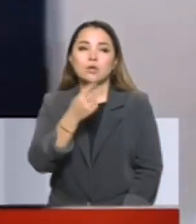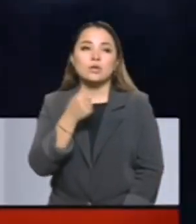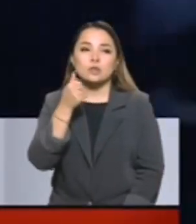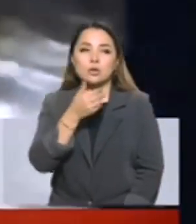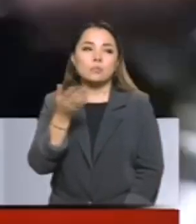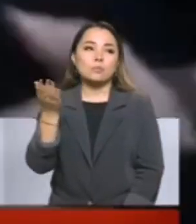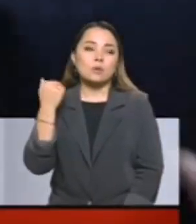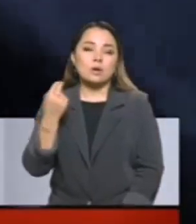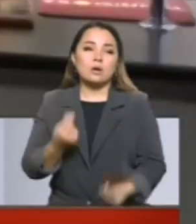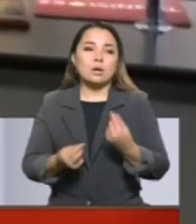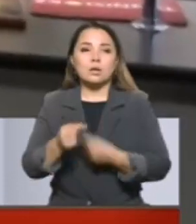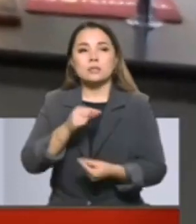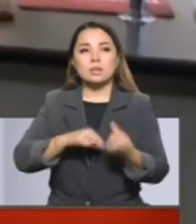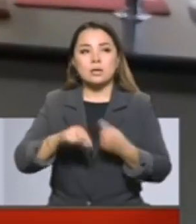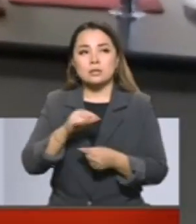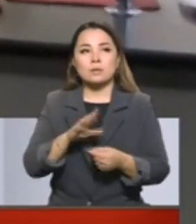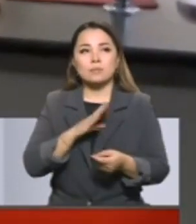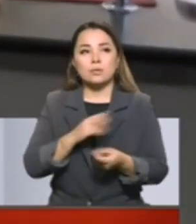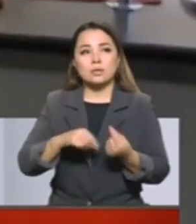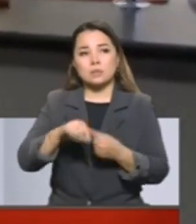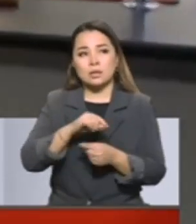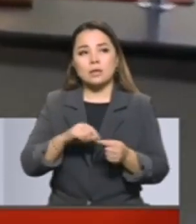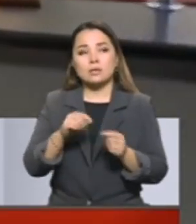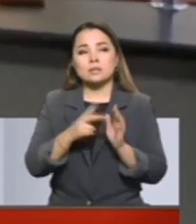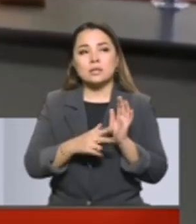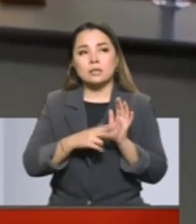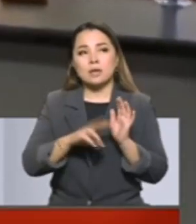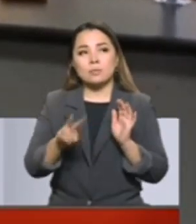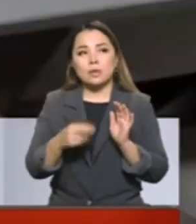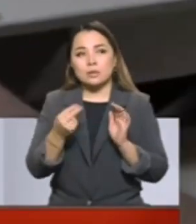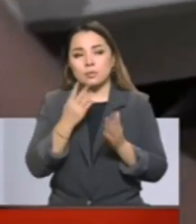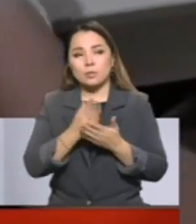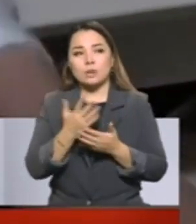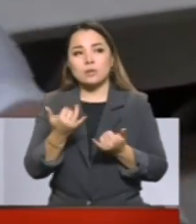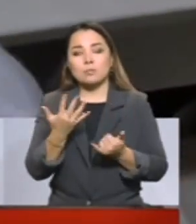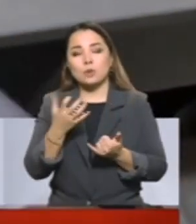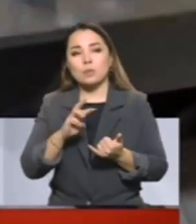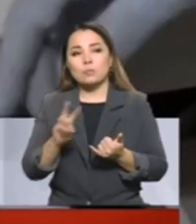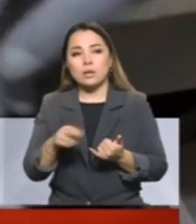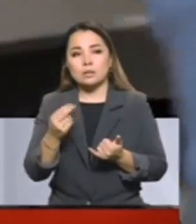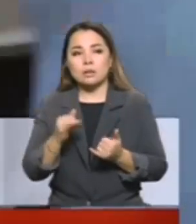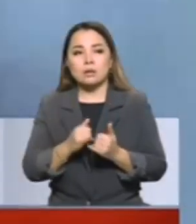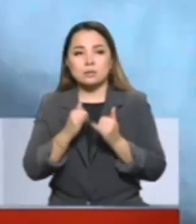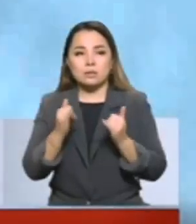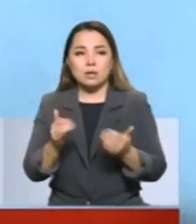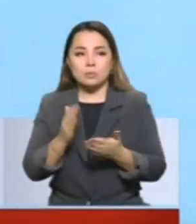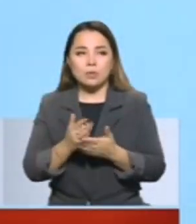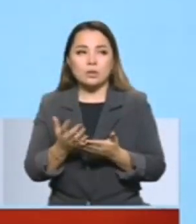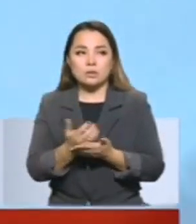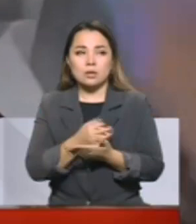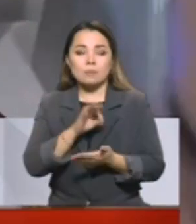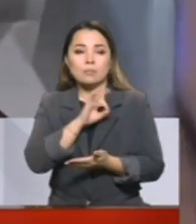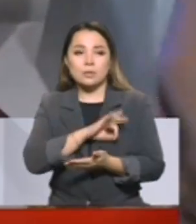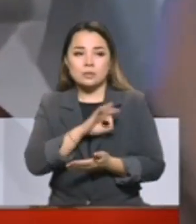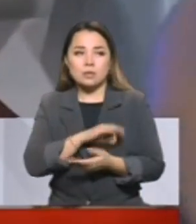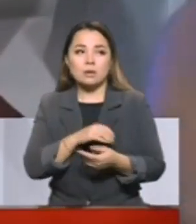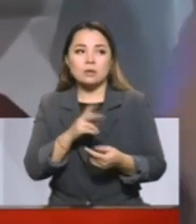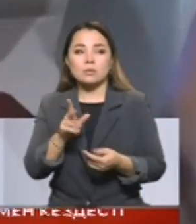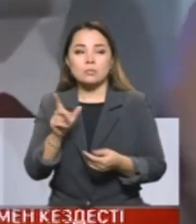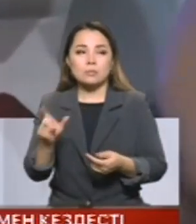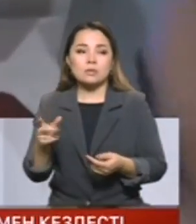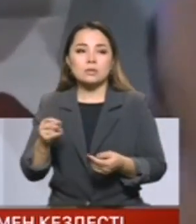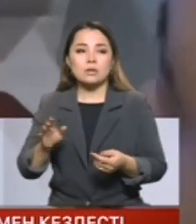казино букмекерлік кеңселердің қаржылық айналымы 80 миллиард болатын болса, қазір 500 миллиард теңгеге жеткен. Одан түскен қыруар пайда кімнің